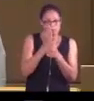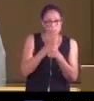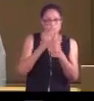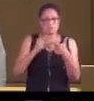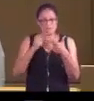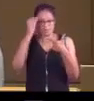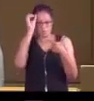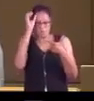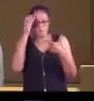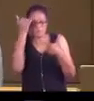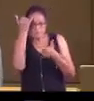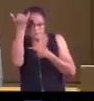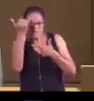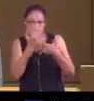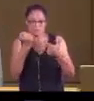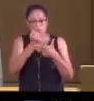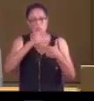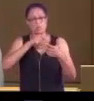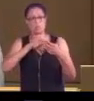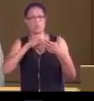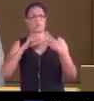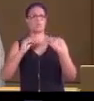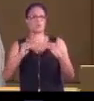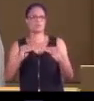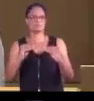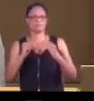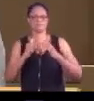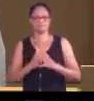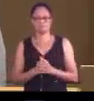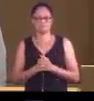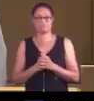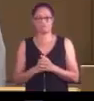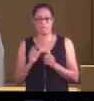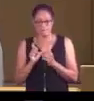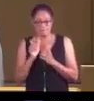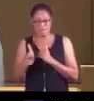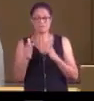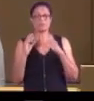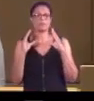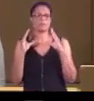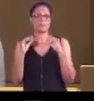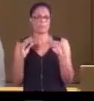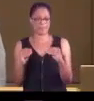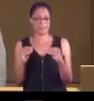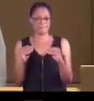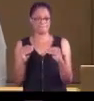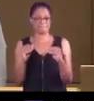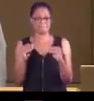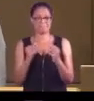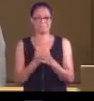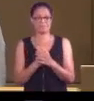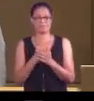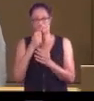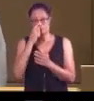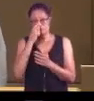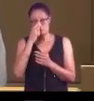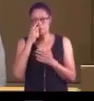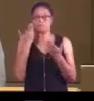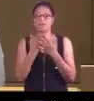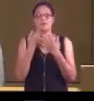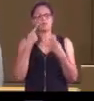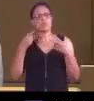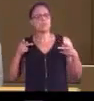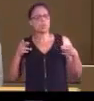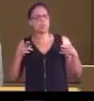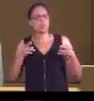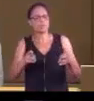Études, conception, on ne voit rien sur le terrain. Et ensuite, pour passer à la réalisation, comme on passe sur des routes,